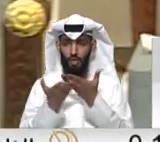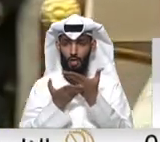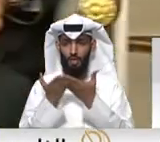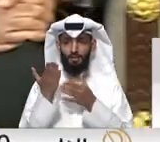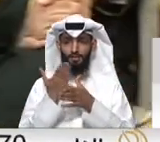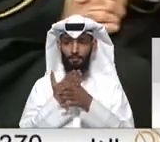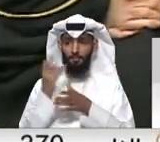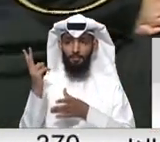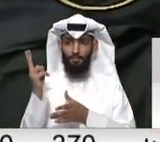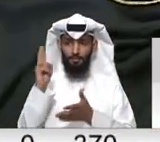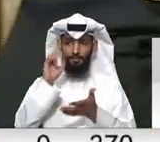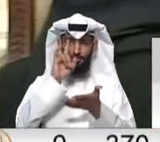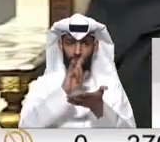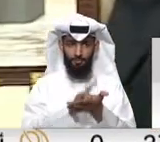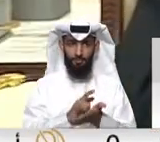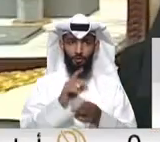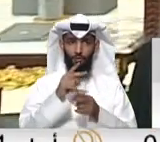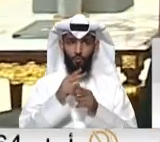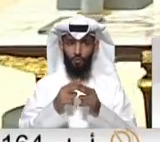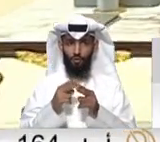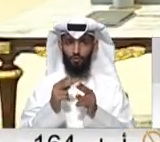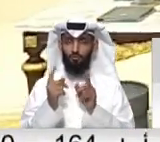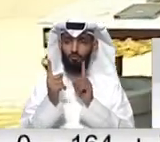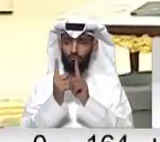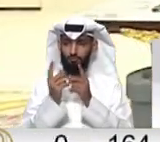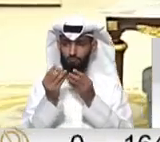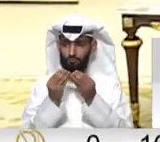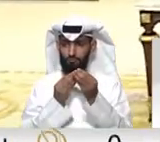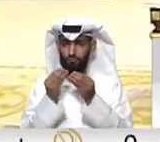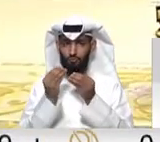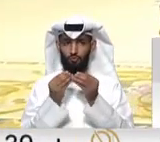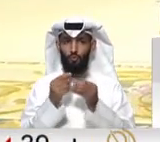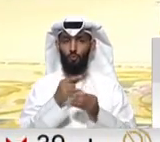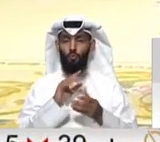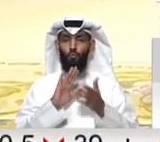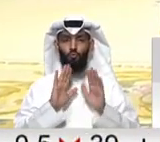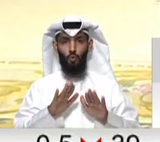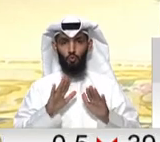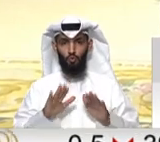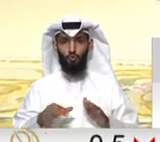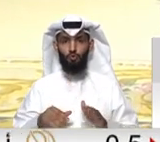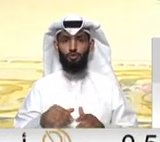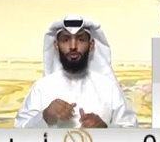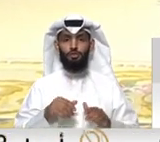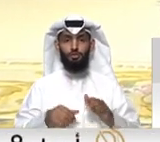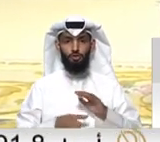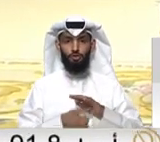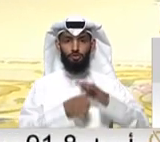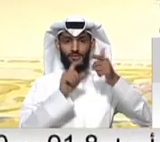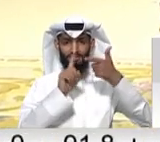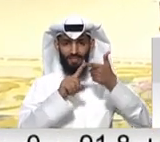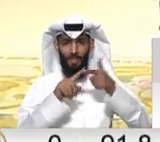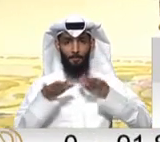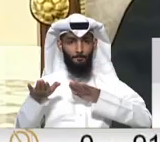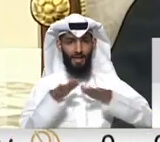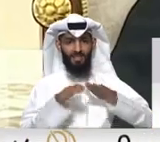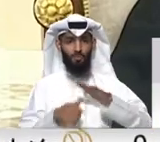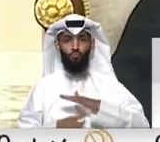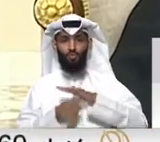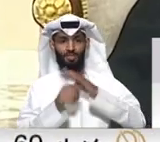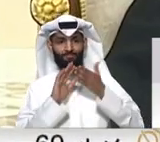زيارتهم للبلاد. حضر المقابلة مدير مكتب سمو ولي العهد الفريق متقاعد جمال محمد ذياب ووكيل